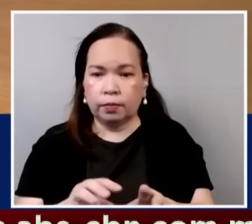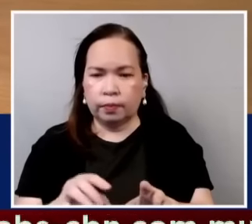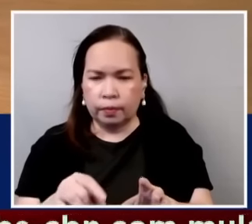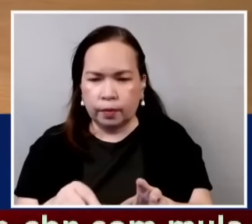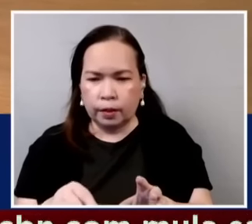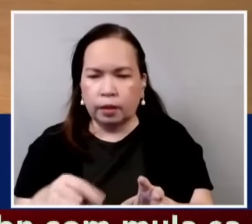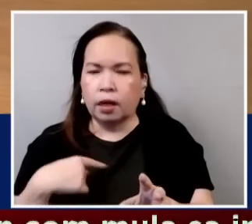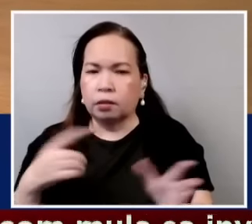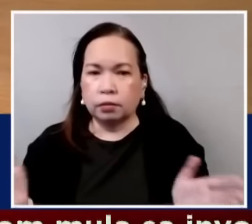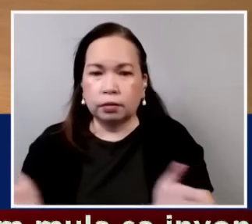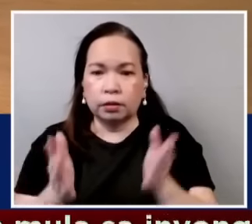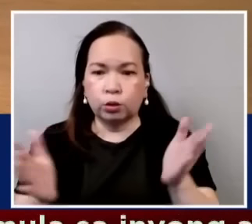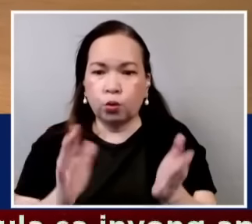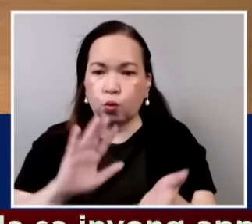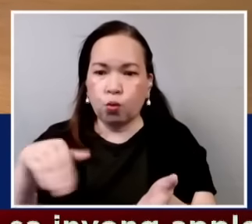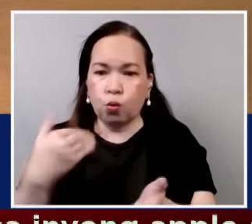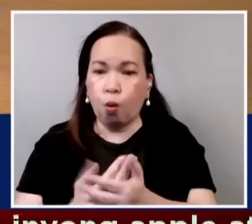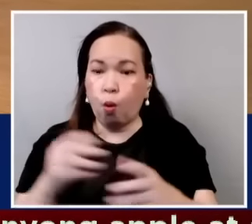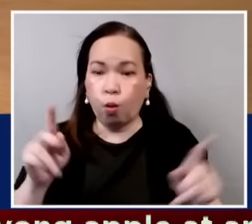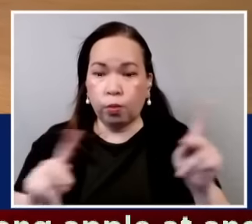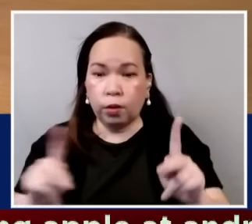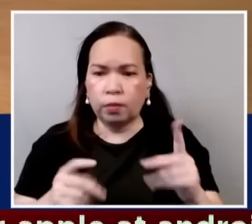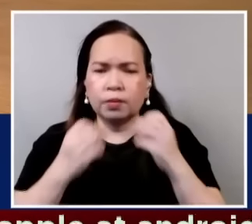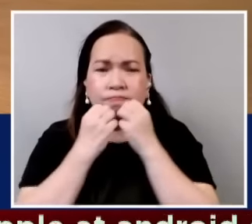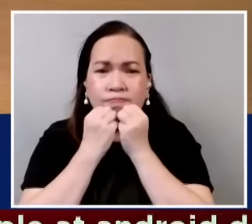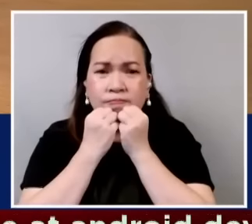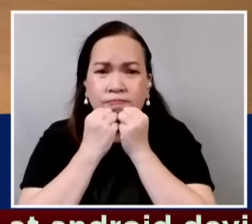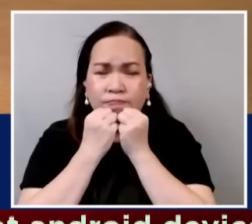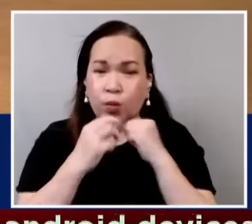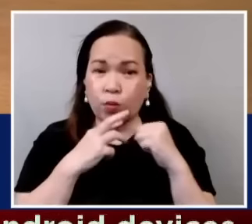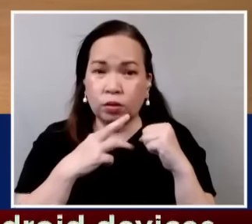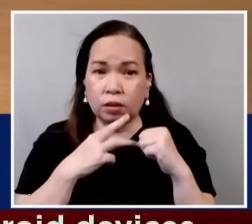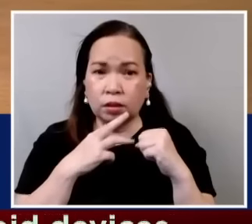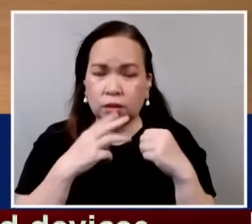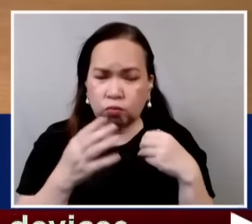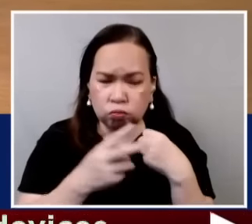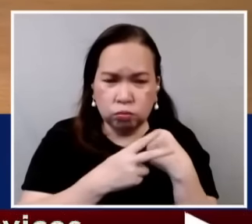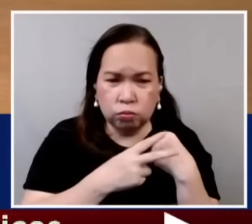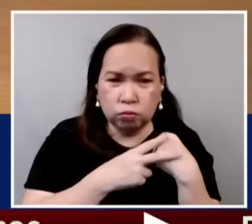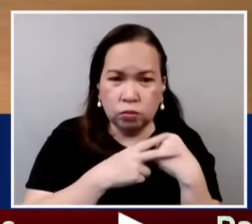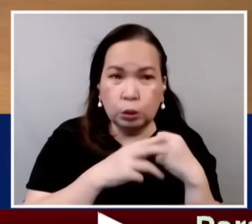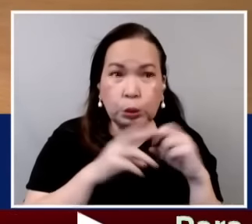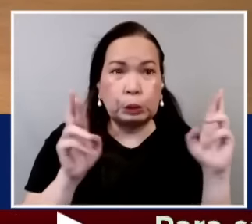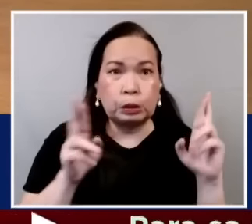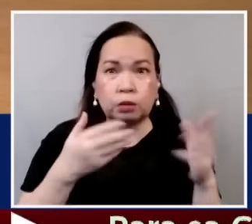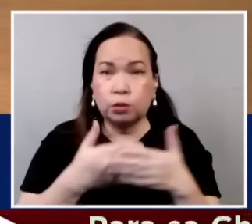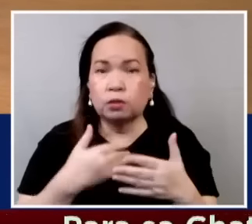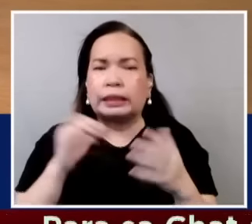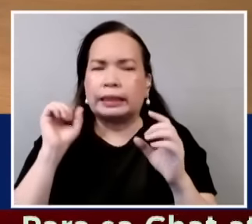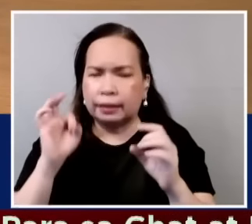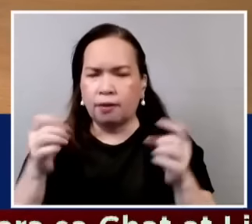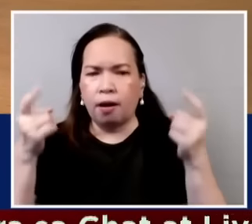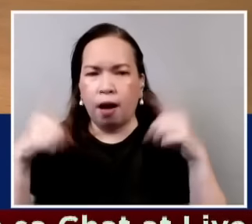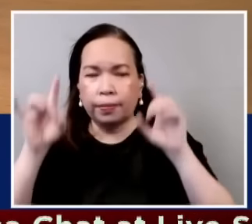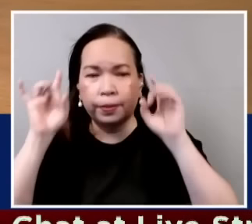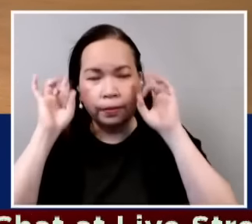ang ating sambayanan na magtipid ng tubig para sa malawakang paghanda sa banta ng tagtuyot.